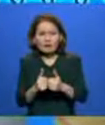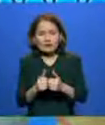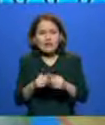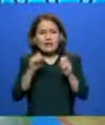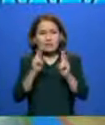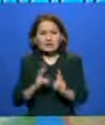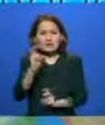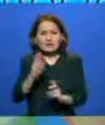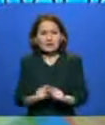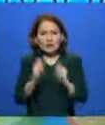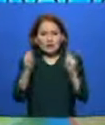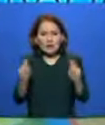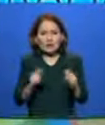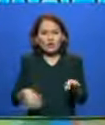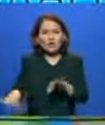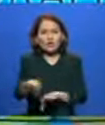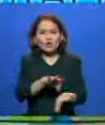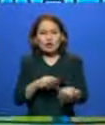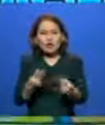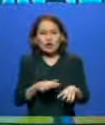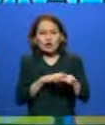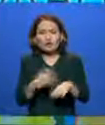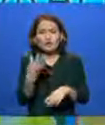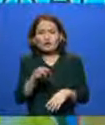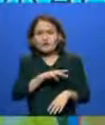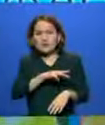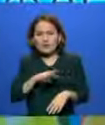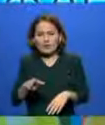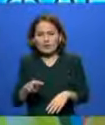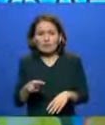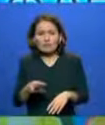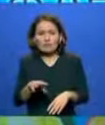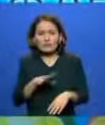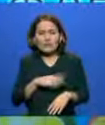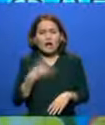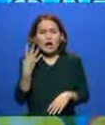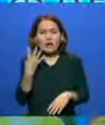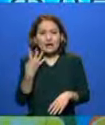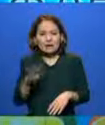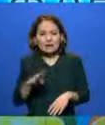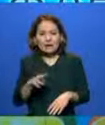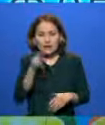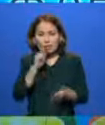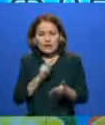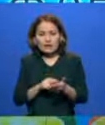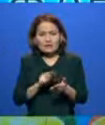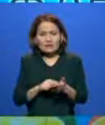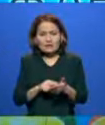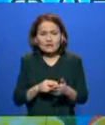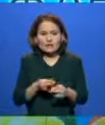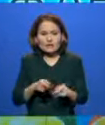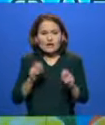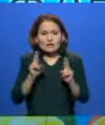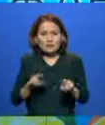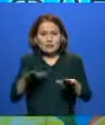салынып жатыр. Жоба құны 400 миллион теңге. Сонымен бірге 40 мың тауыққа арналған 3 үлкен қораның құрылысы жүргізілуде. Облыс халқын тауық